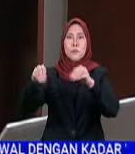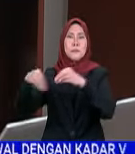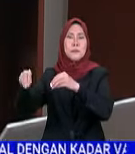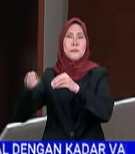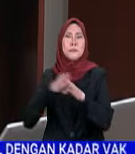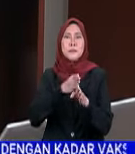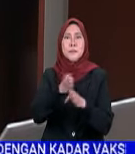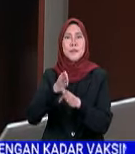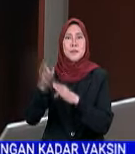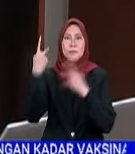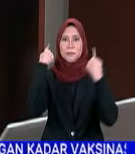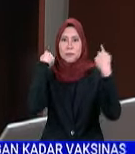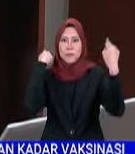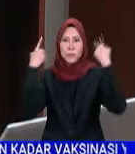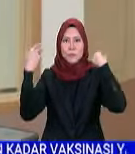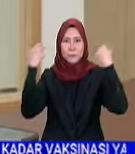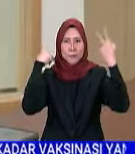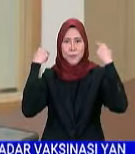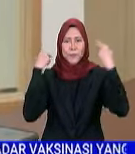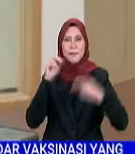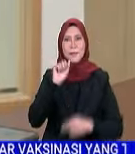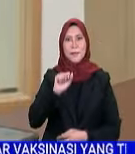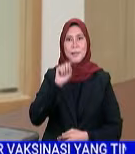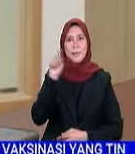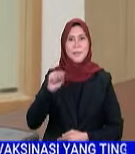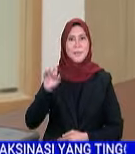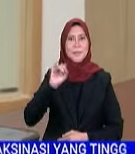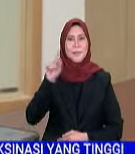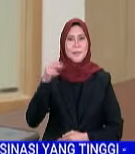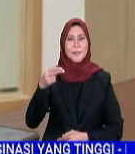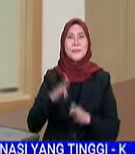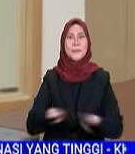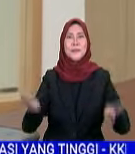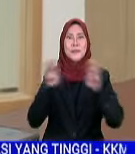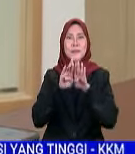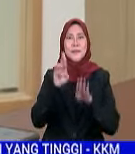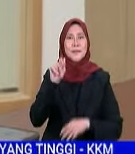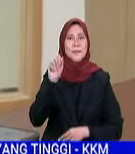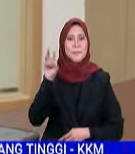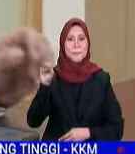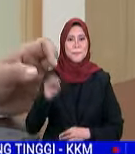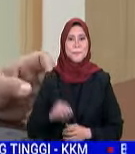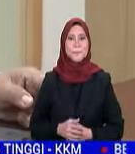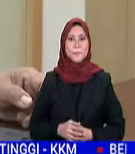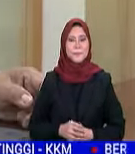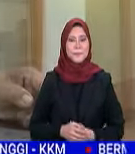program bidang gunting rambut. Nur Azizah Rahman, Berita RTM.